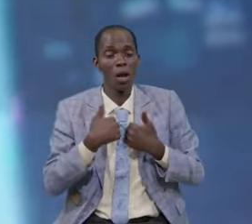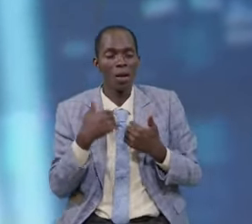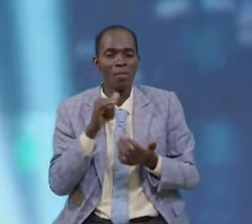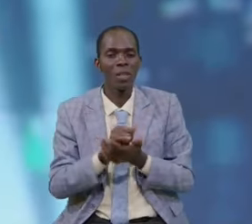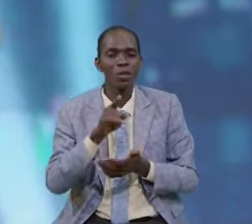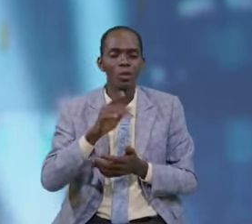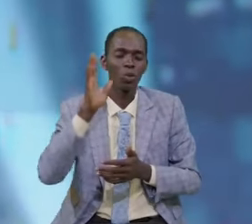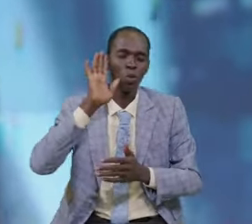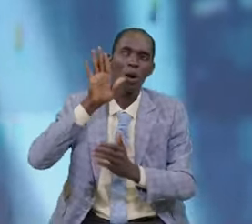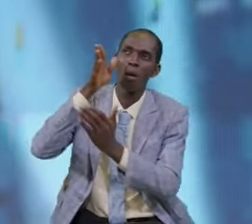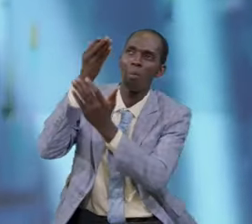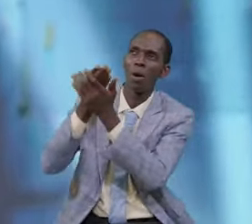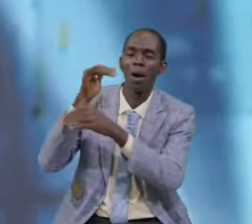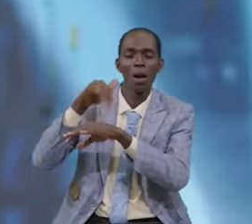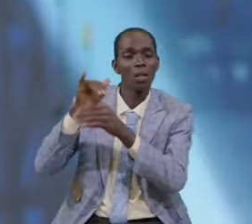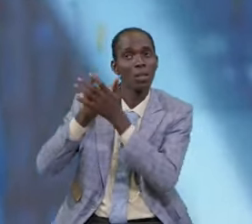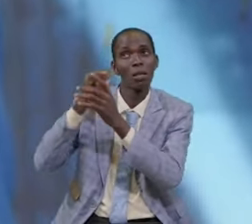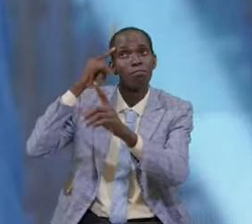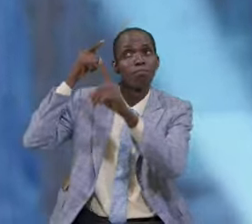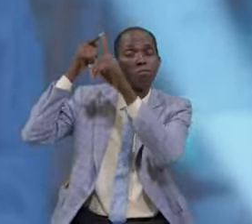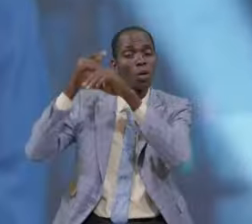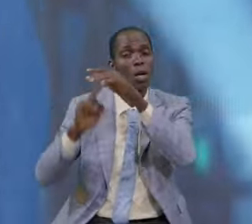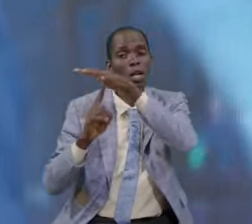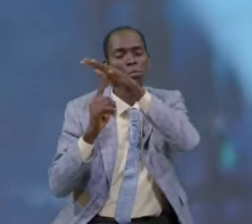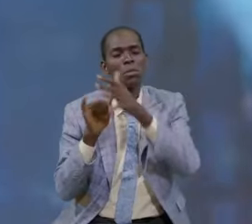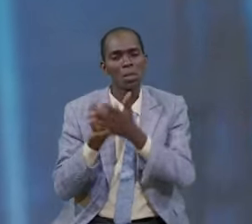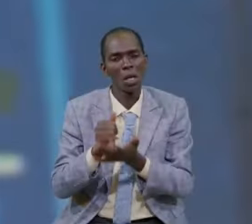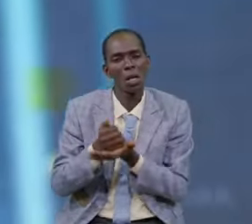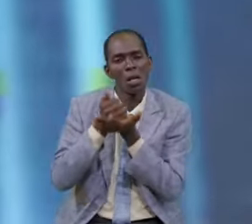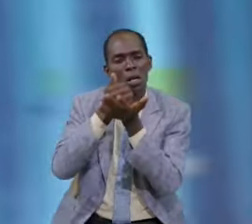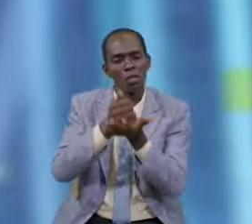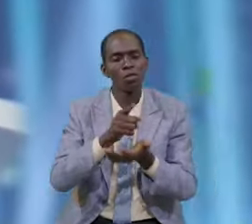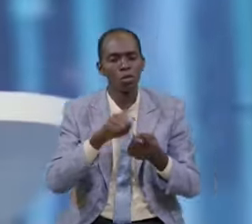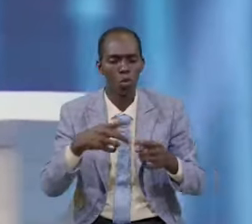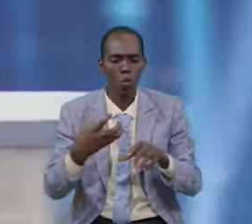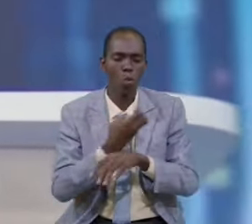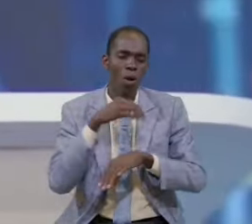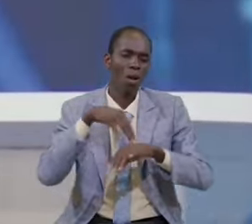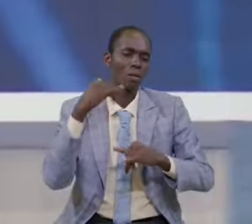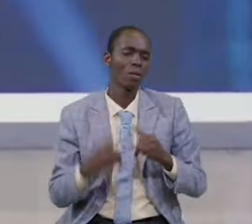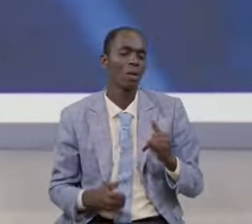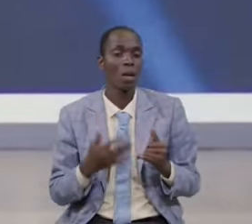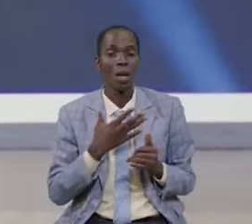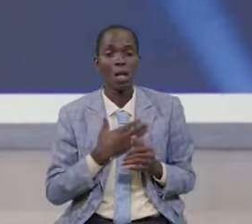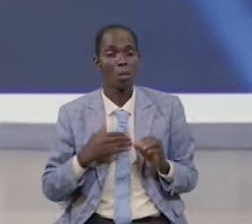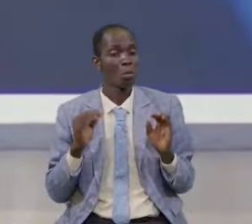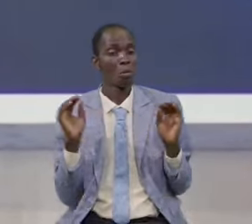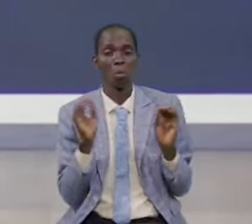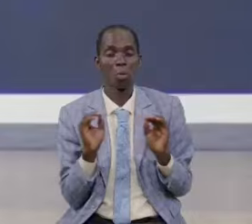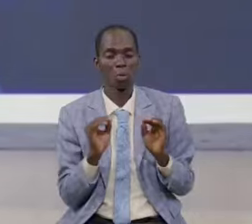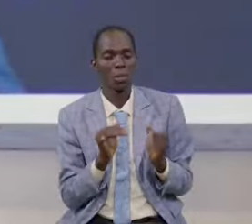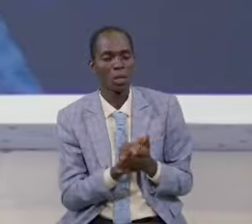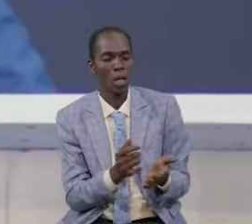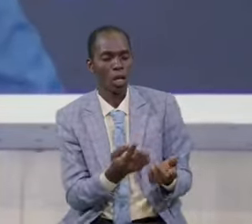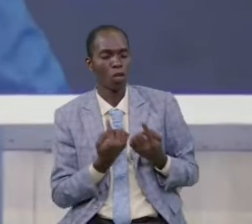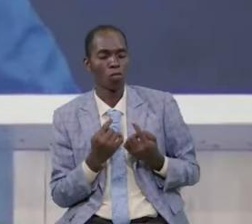objectif, c'est ça qui t'amène à gagner finalement. Et rien